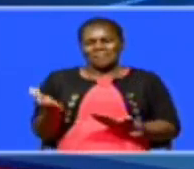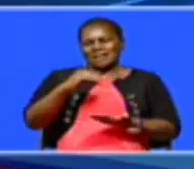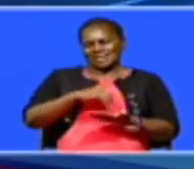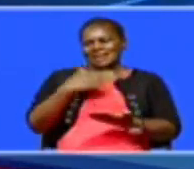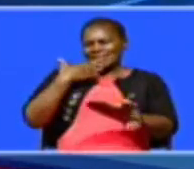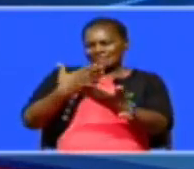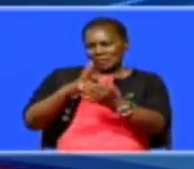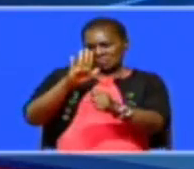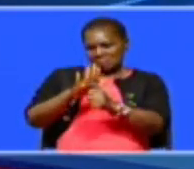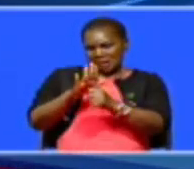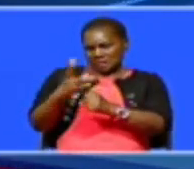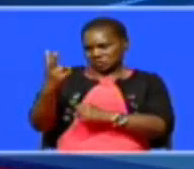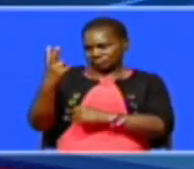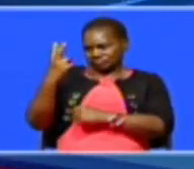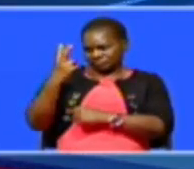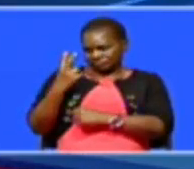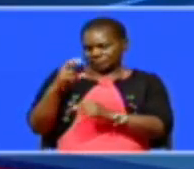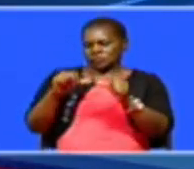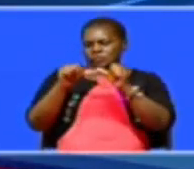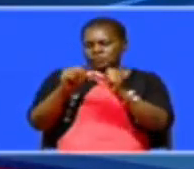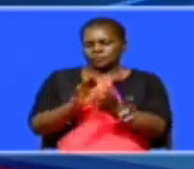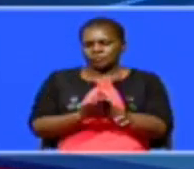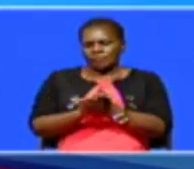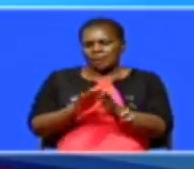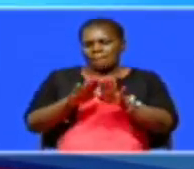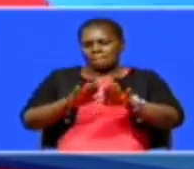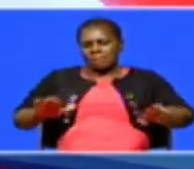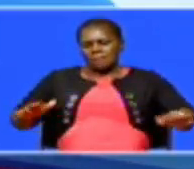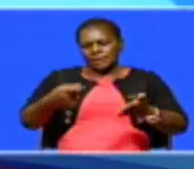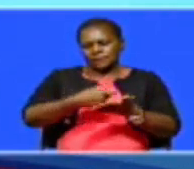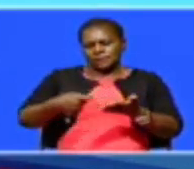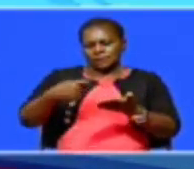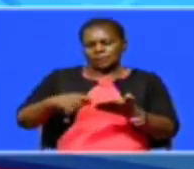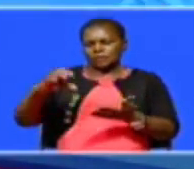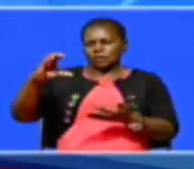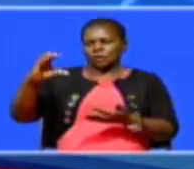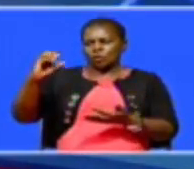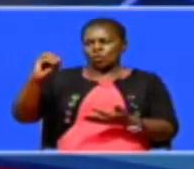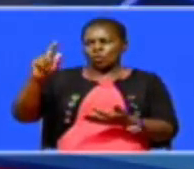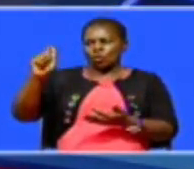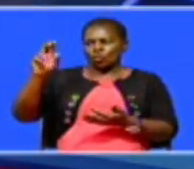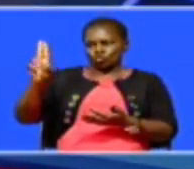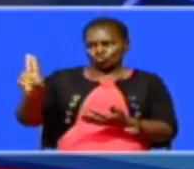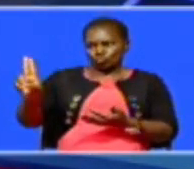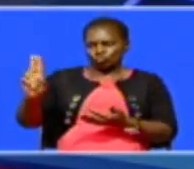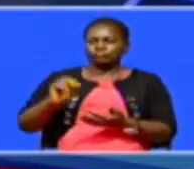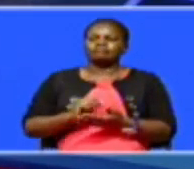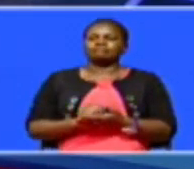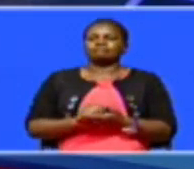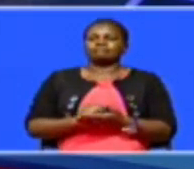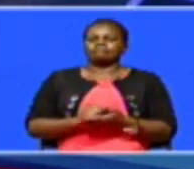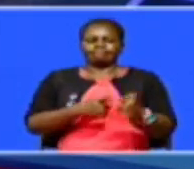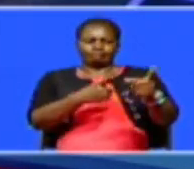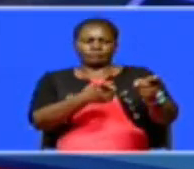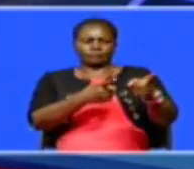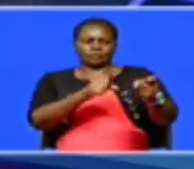Maji, shukrani sana kwa kuendelea kuwa nasi. Katibu mkuu wa muungano wa wafanyakazi nchini KOTU Francis Atwoli